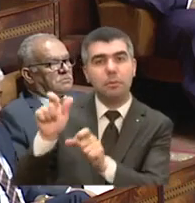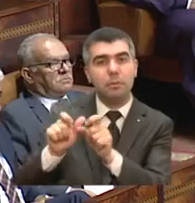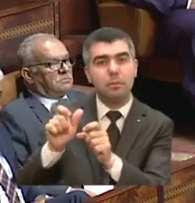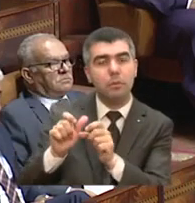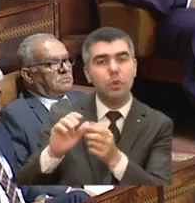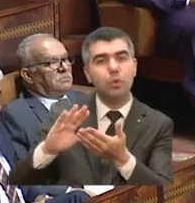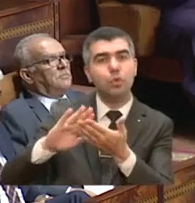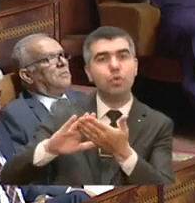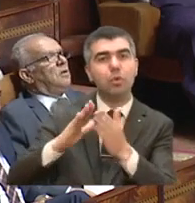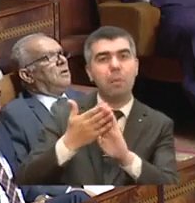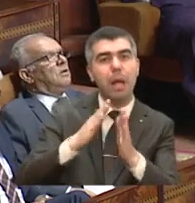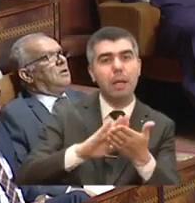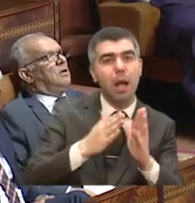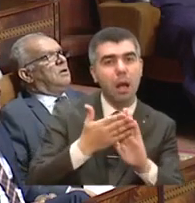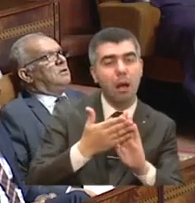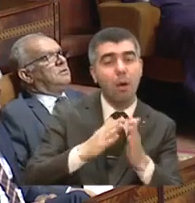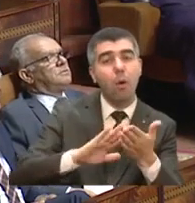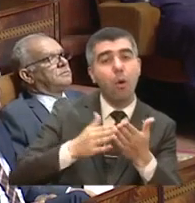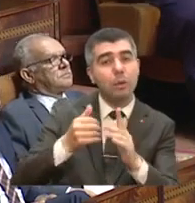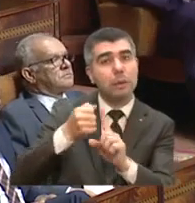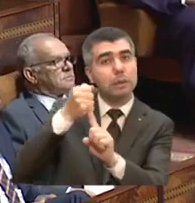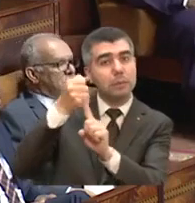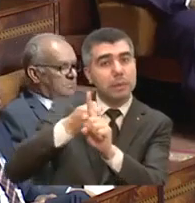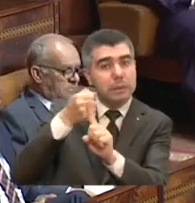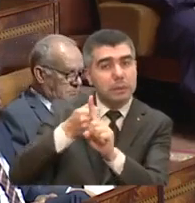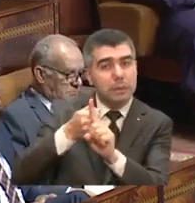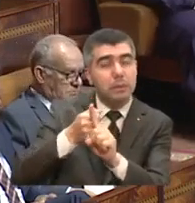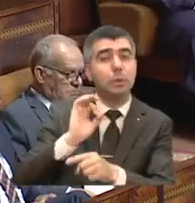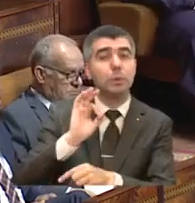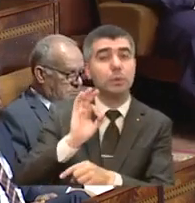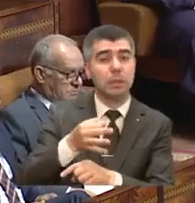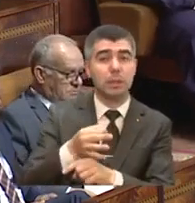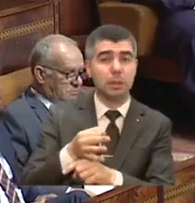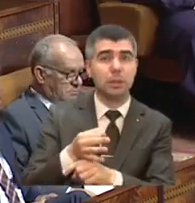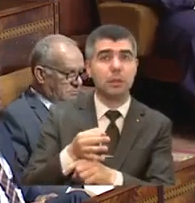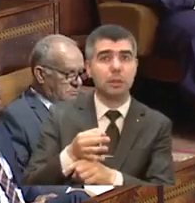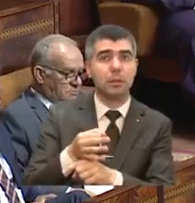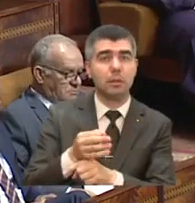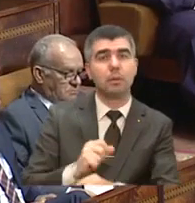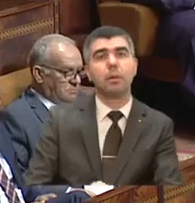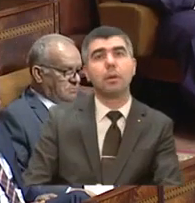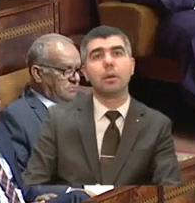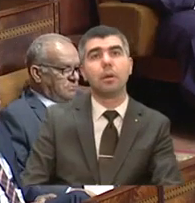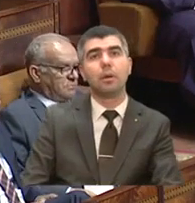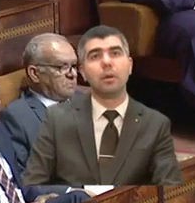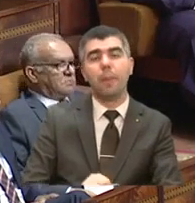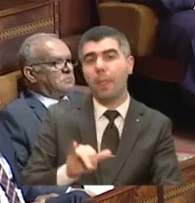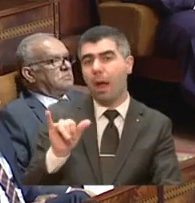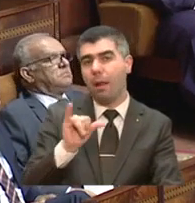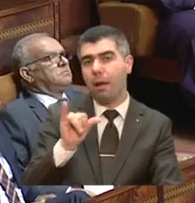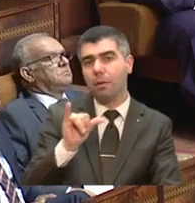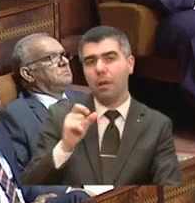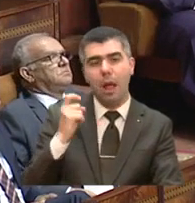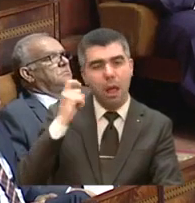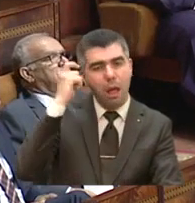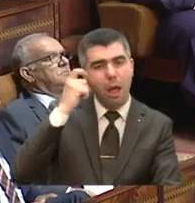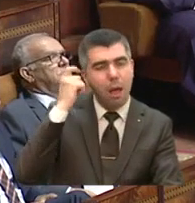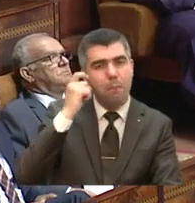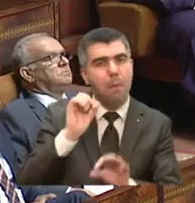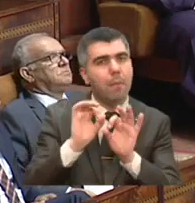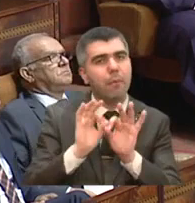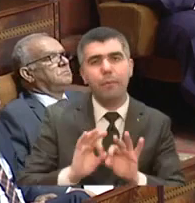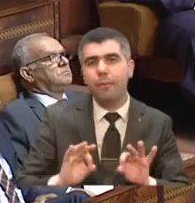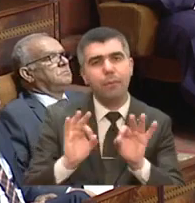مدني، عملت على مجهود كبير لحلول ترقيعية. سيد الوزير، لماذا لم تفكر الحكومة في حل جذري